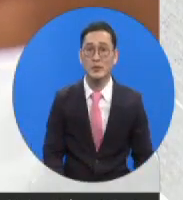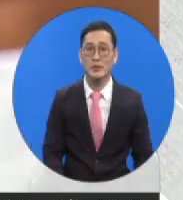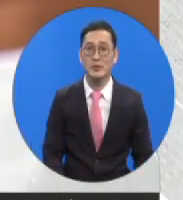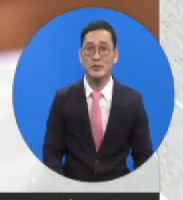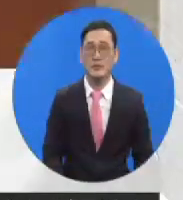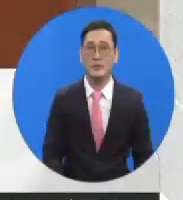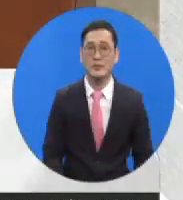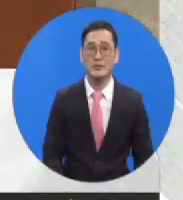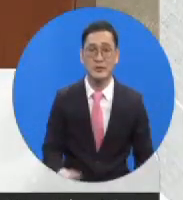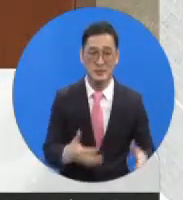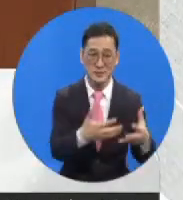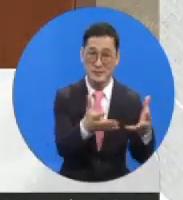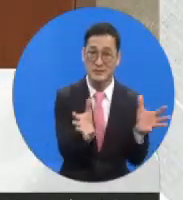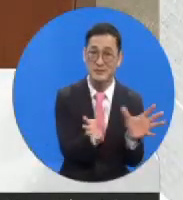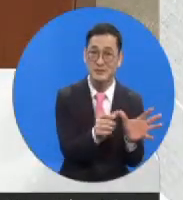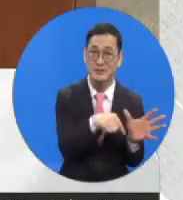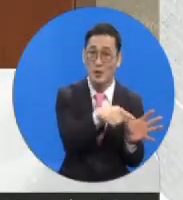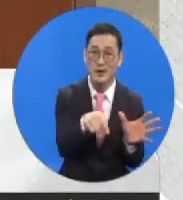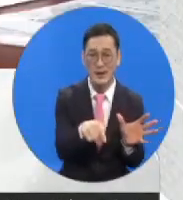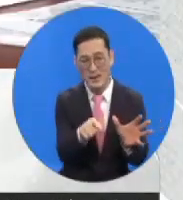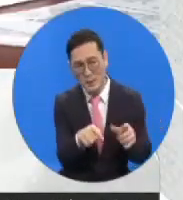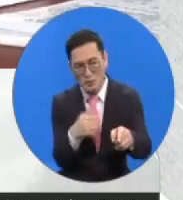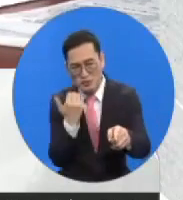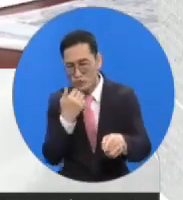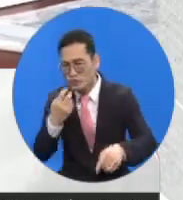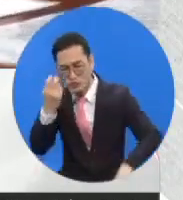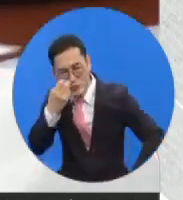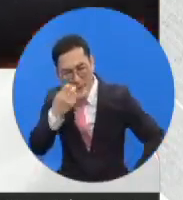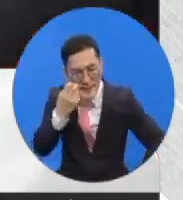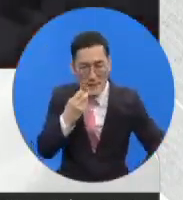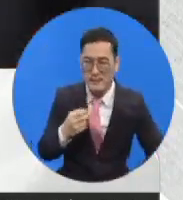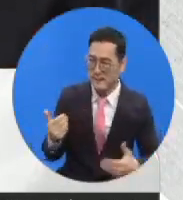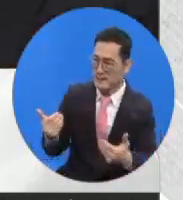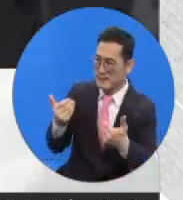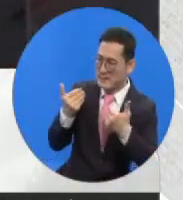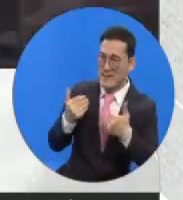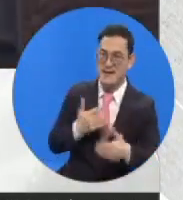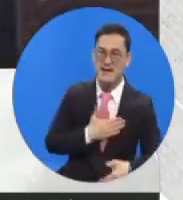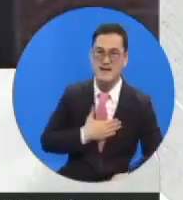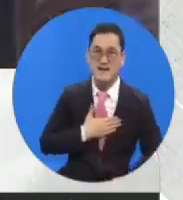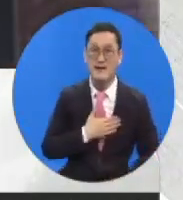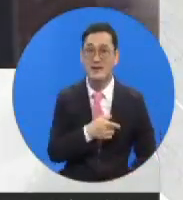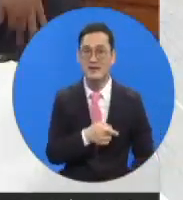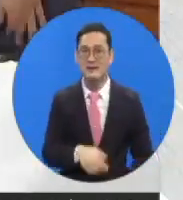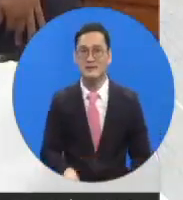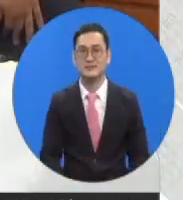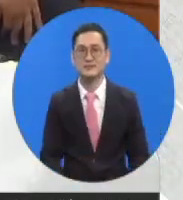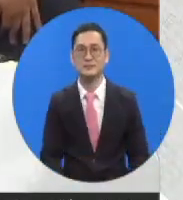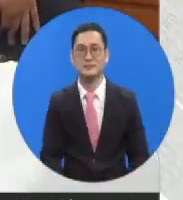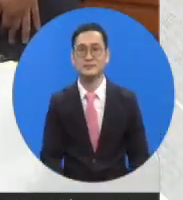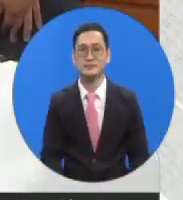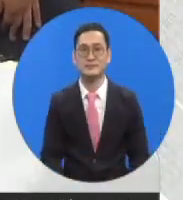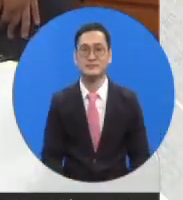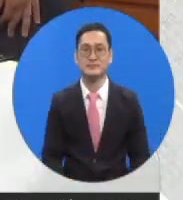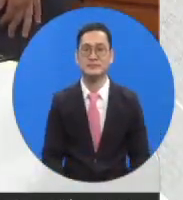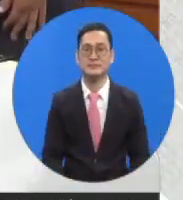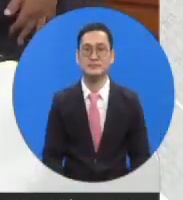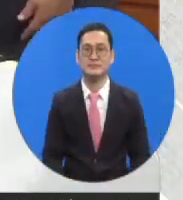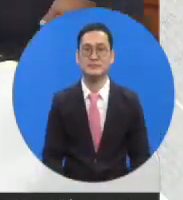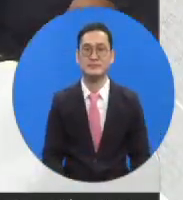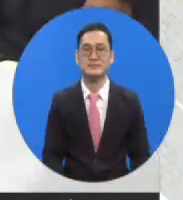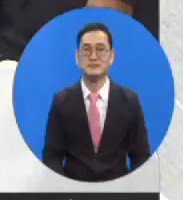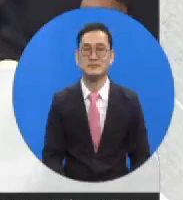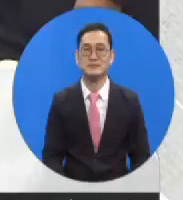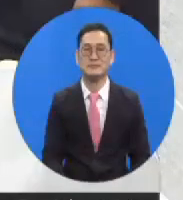그런데 지금 법사위원 중에는 상당수가 청문회 때는 윤석열 총장이 굉장히 옹호했던 사람이잖아요.